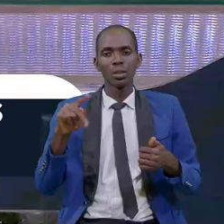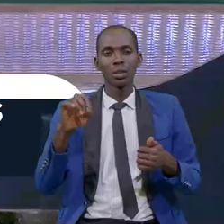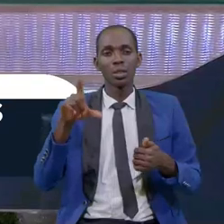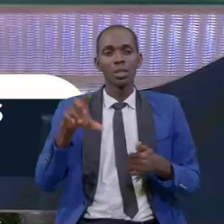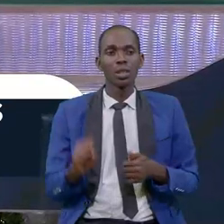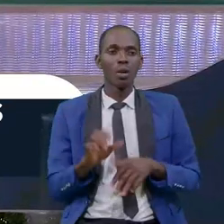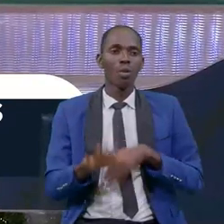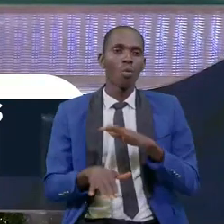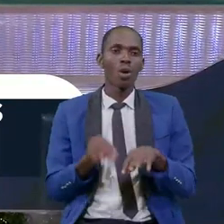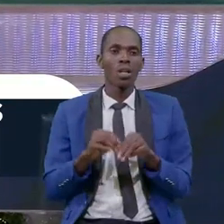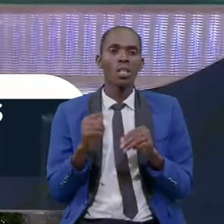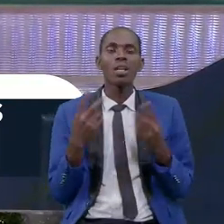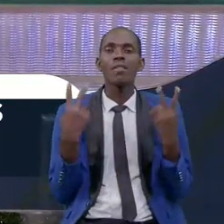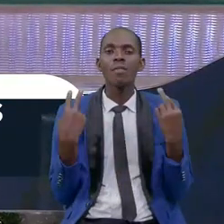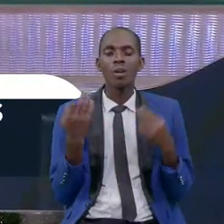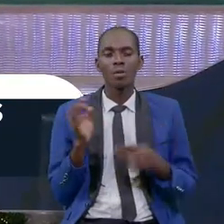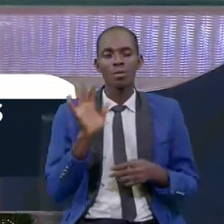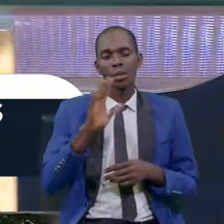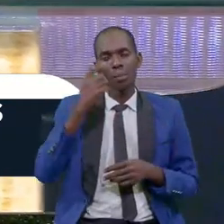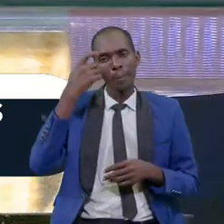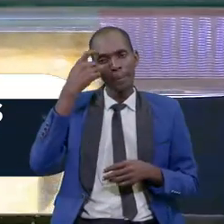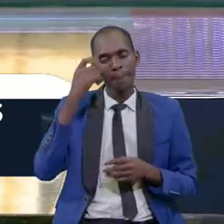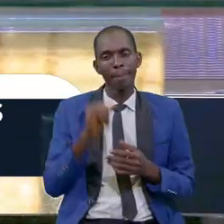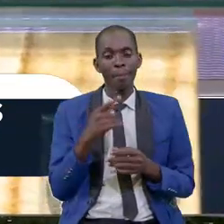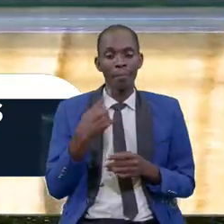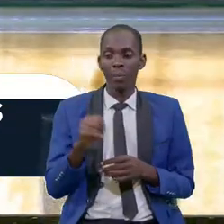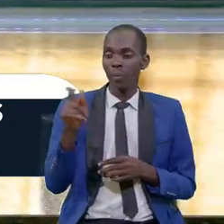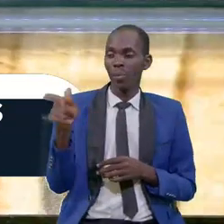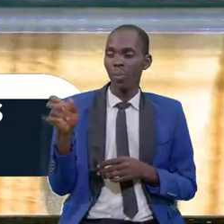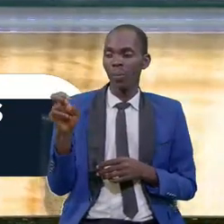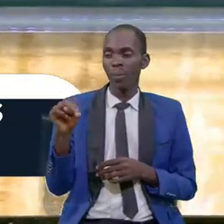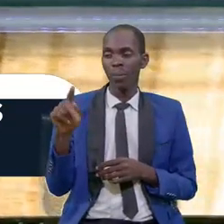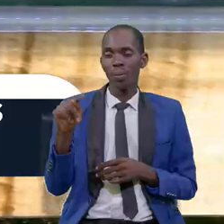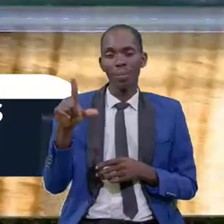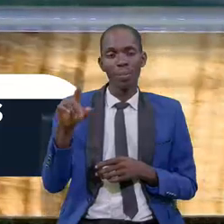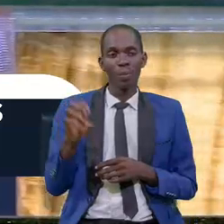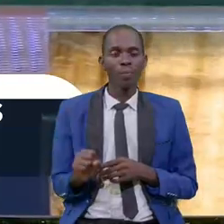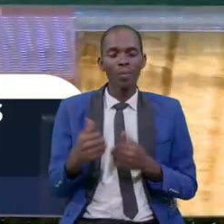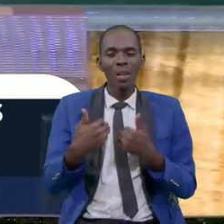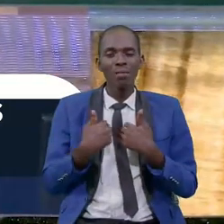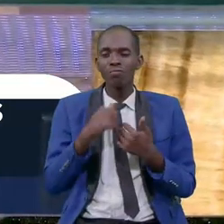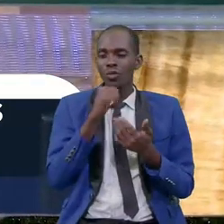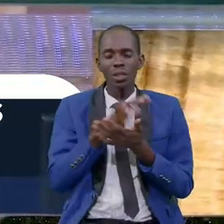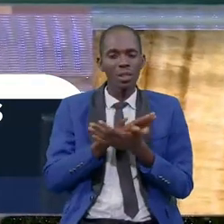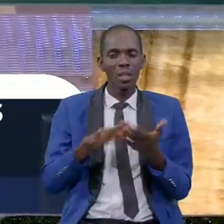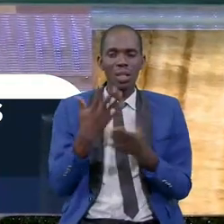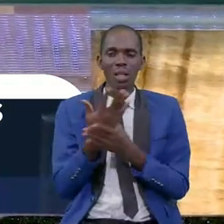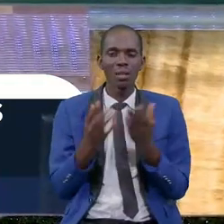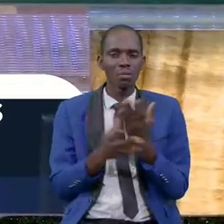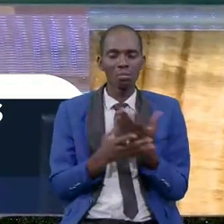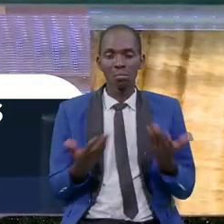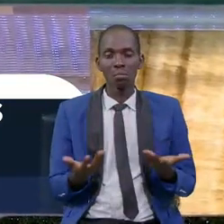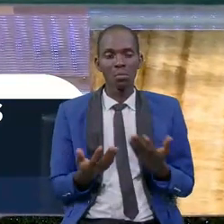les païens qui marchent selon la vanité de leurs pensées. Les païens, ils ont les mains